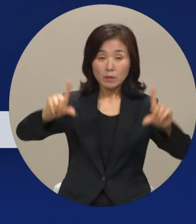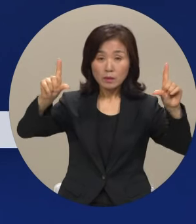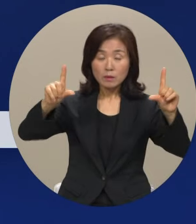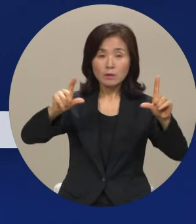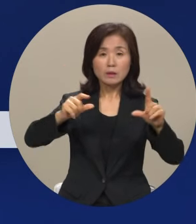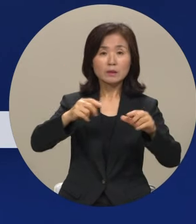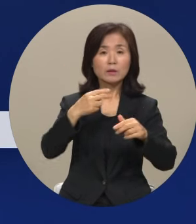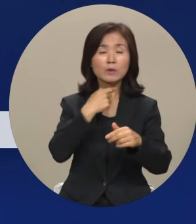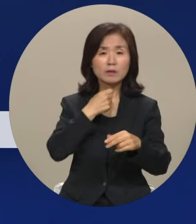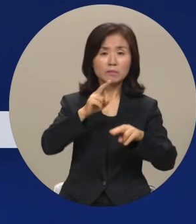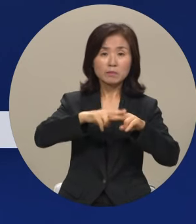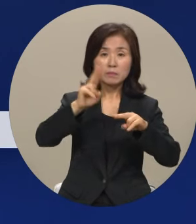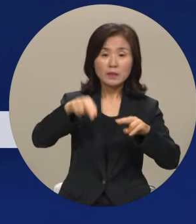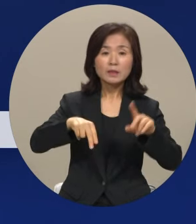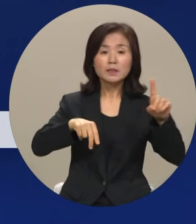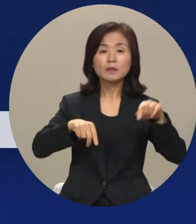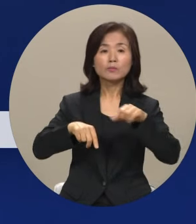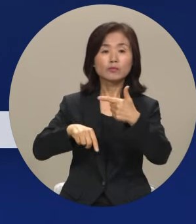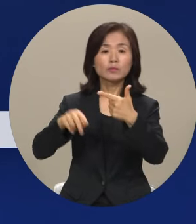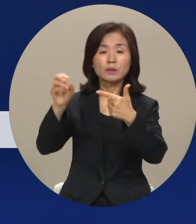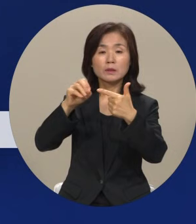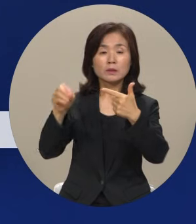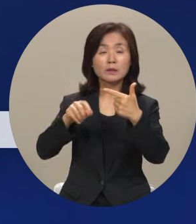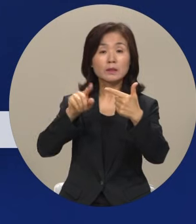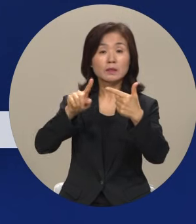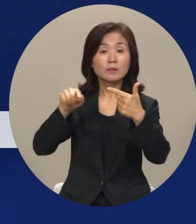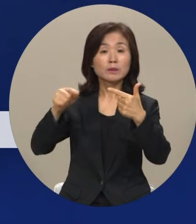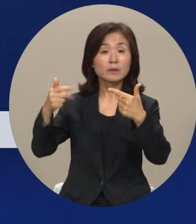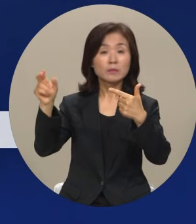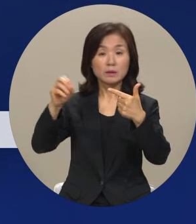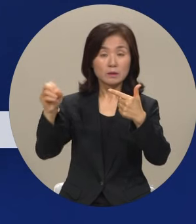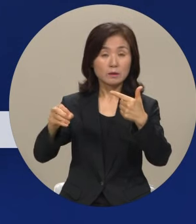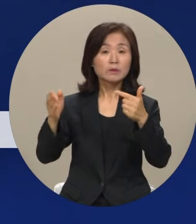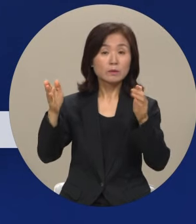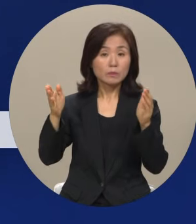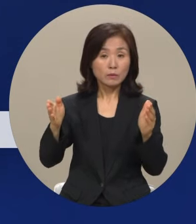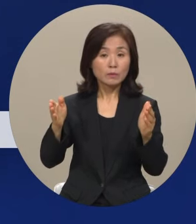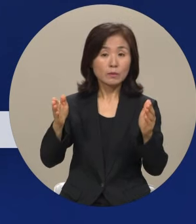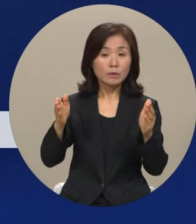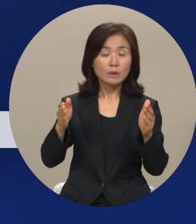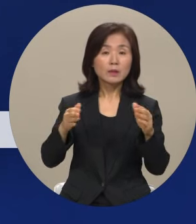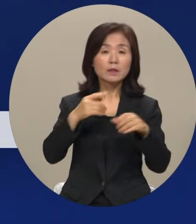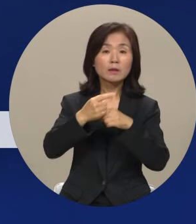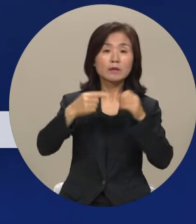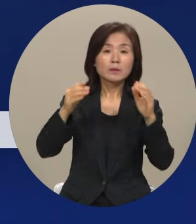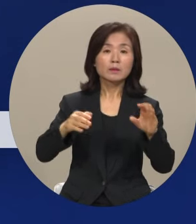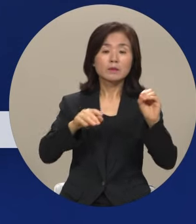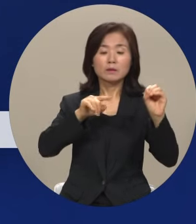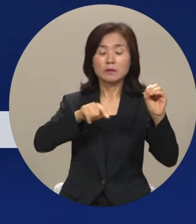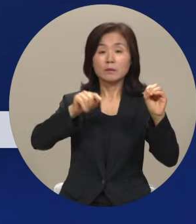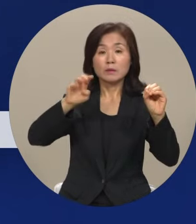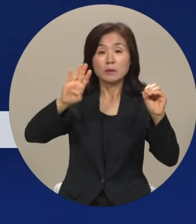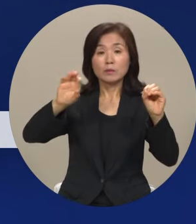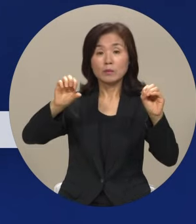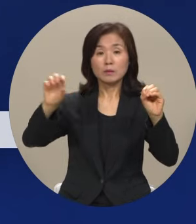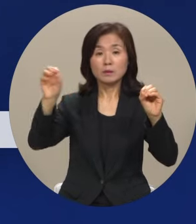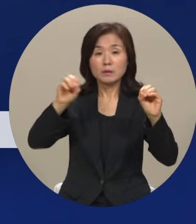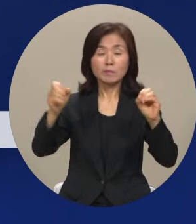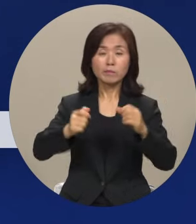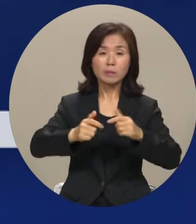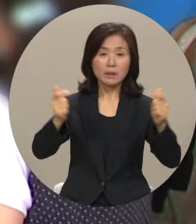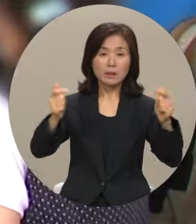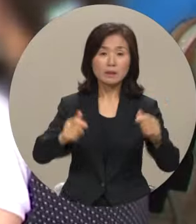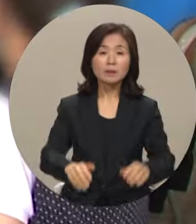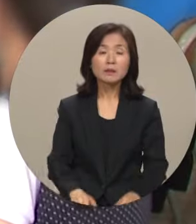중도 퇴직률이 1.6에서 1.7% 대에 머물다가 1년 사이 0.45% 포인트 급증한